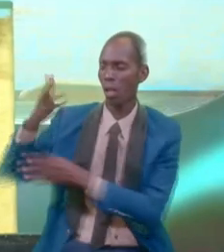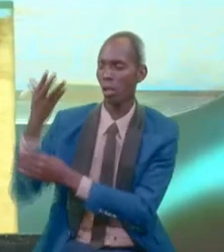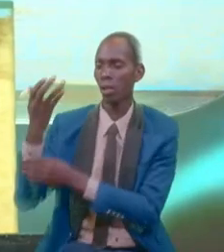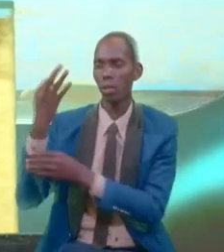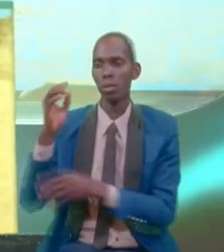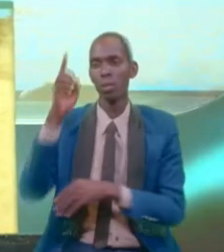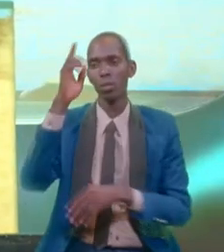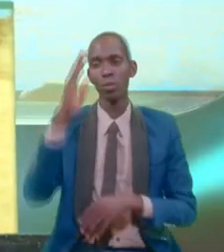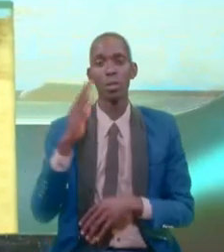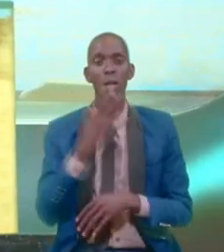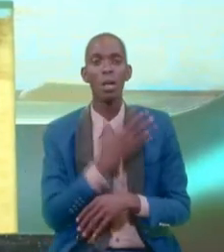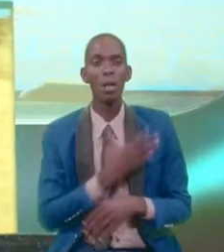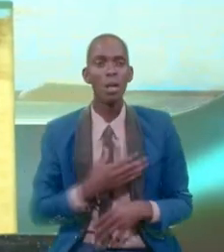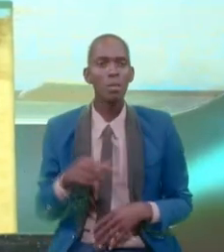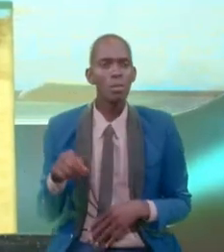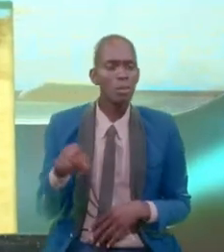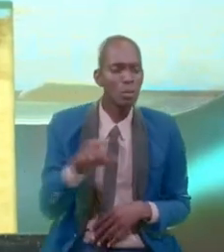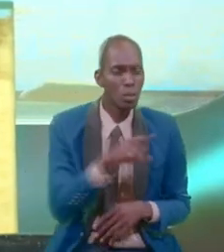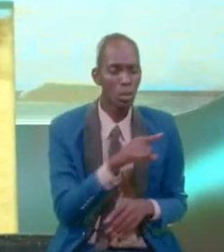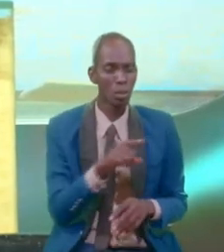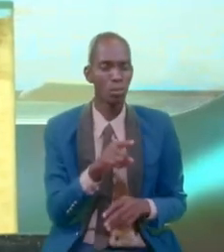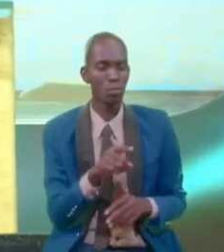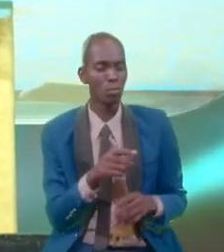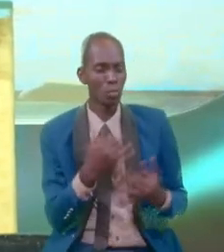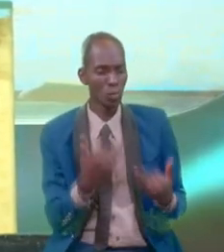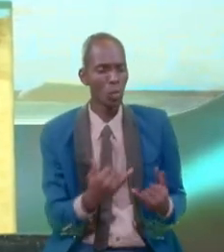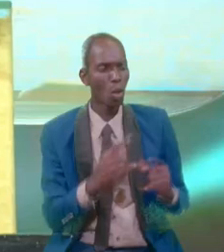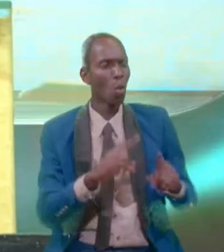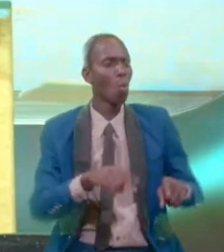Dieu. Et il s'en allait